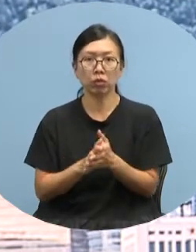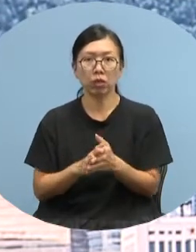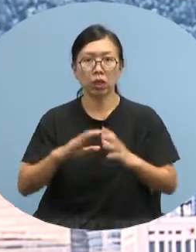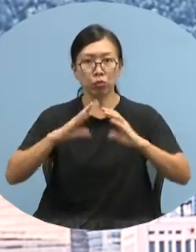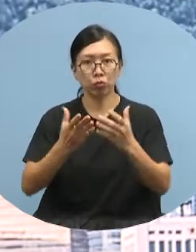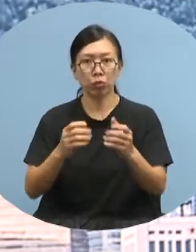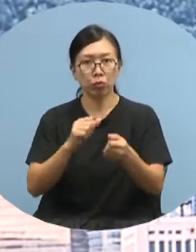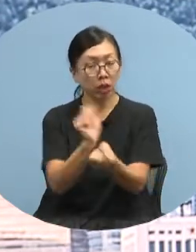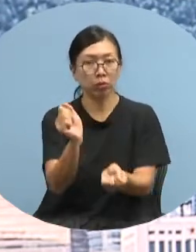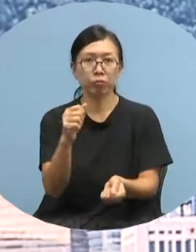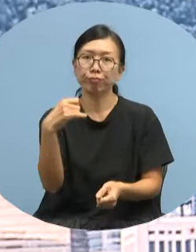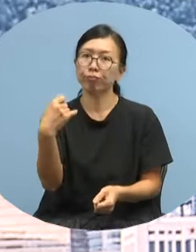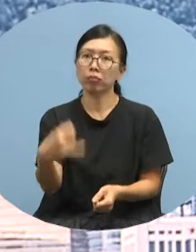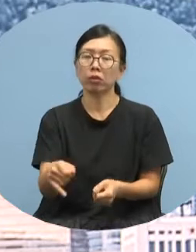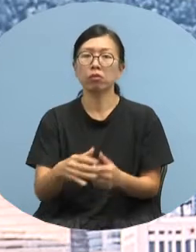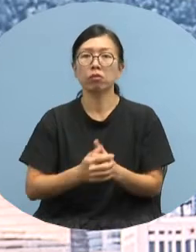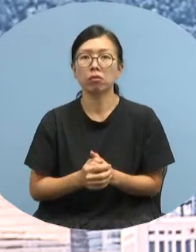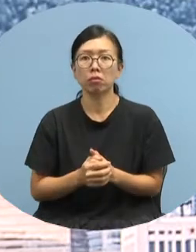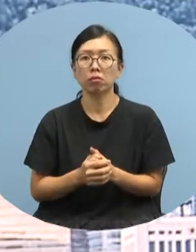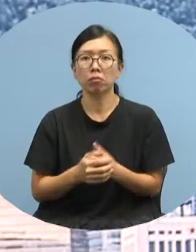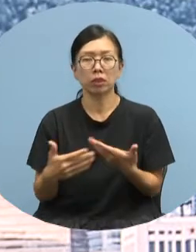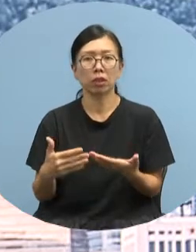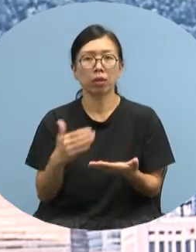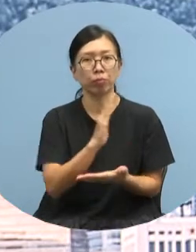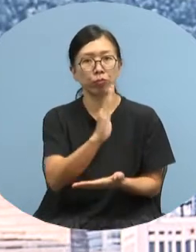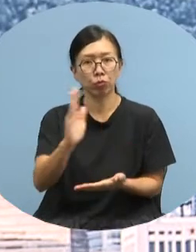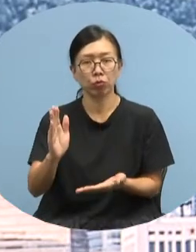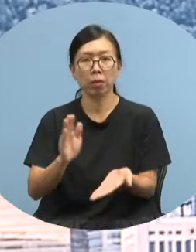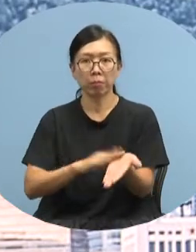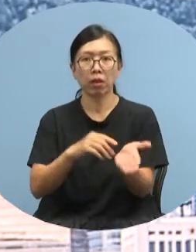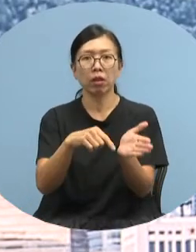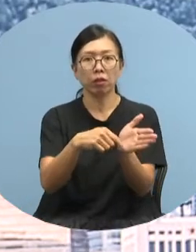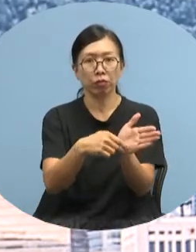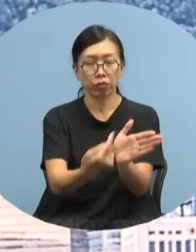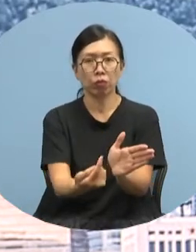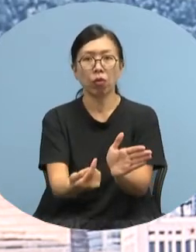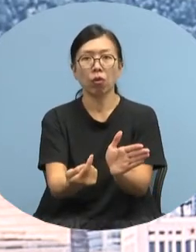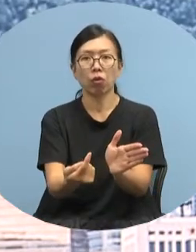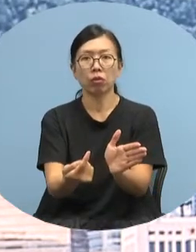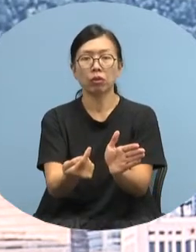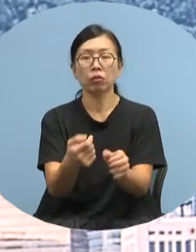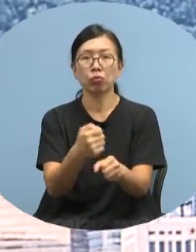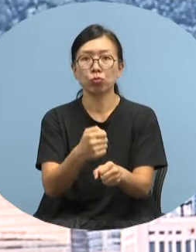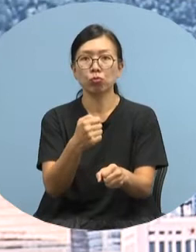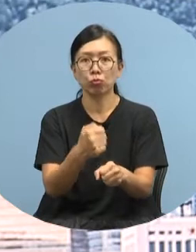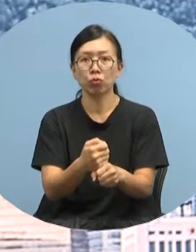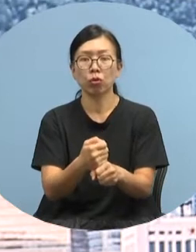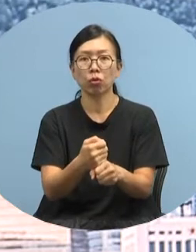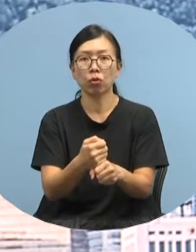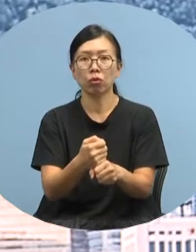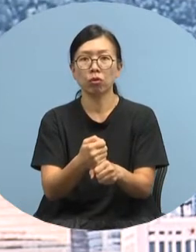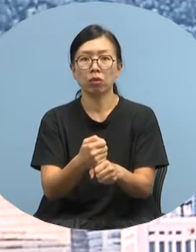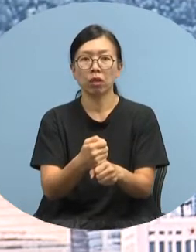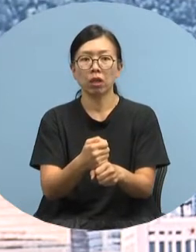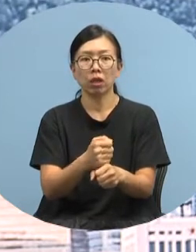全去突破的情況之下，所有的這些防疫的工作呢，其實是整個行